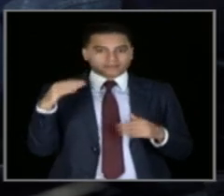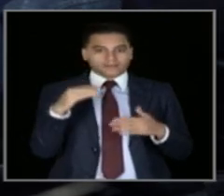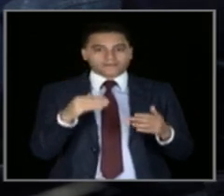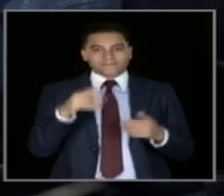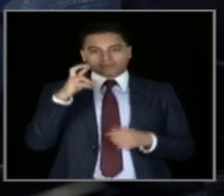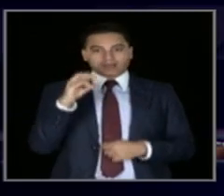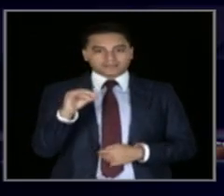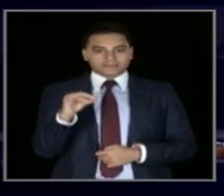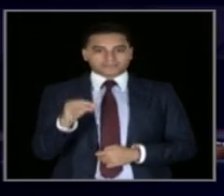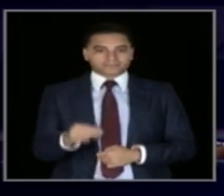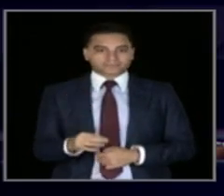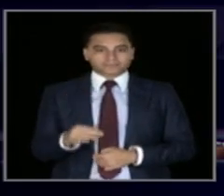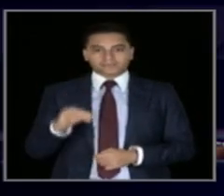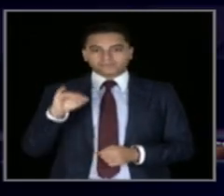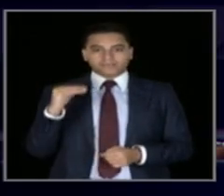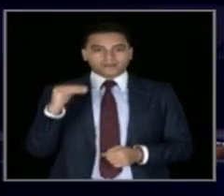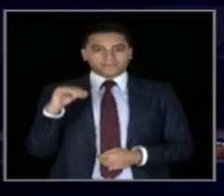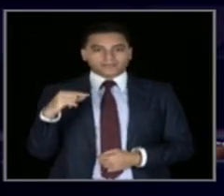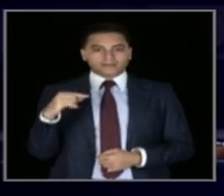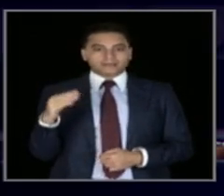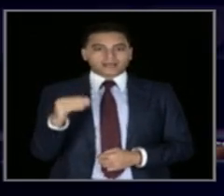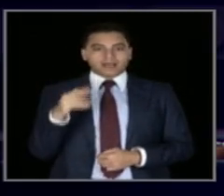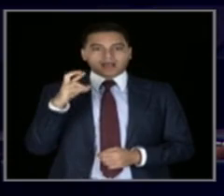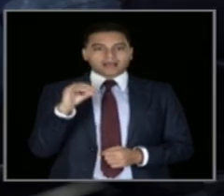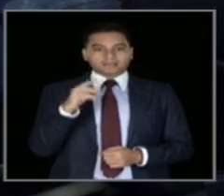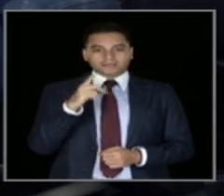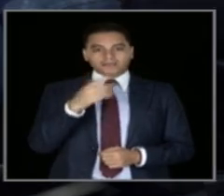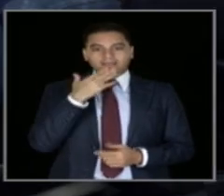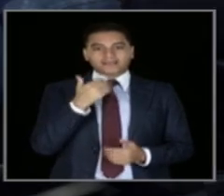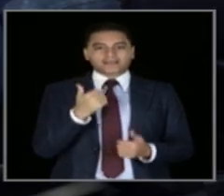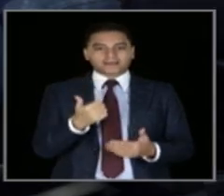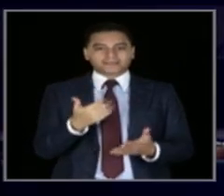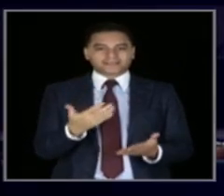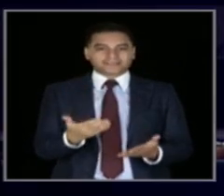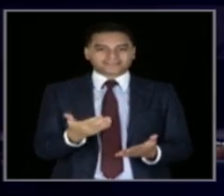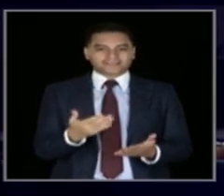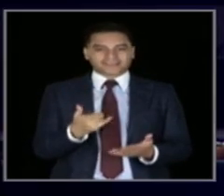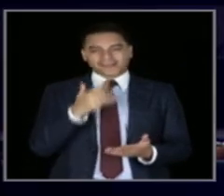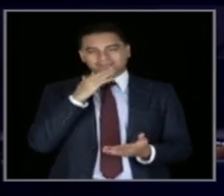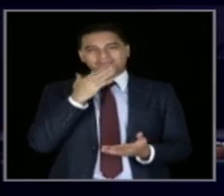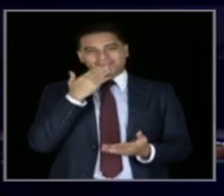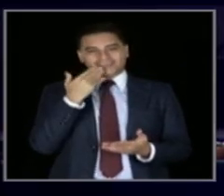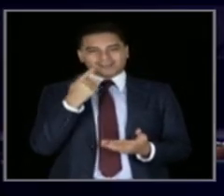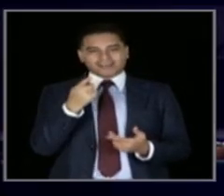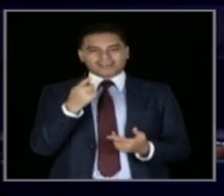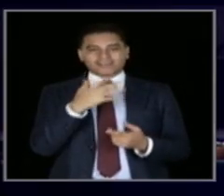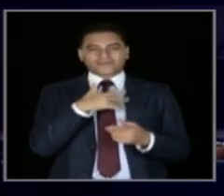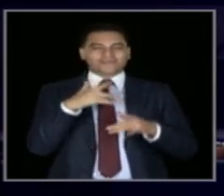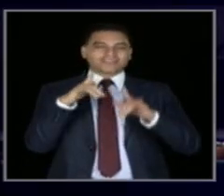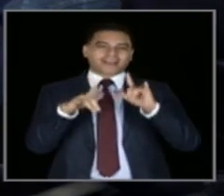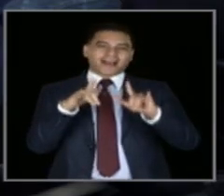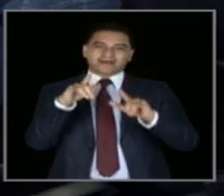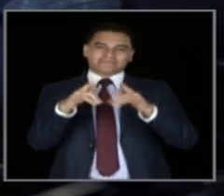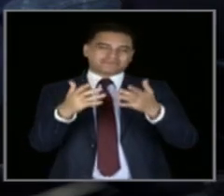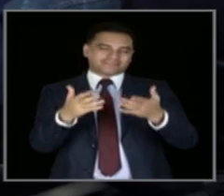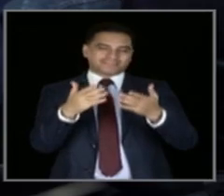بجد. محمد يا حازم انت جميل. الحمد لله بجد فعلا. الحمد لله. تتحب. الحمد لله. ما